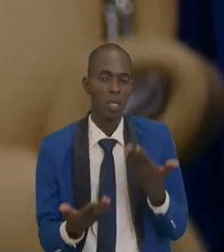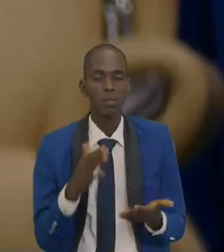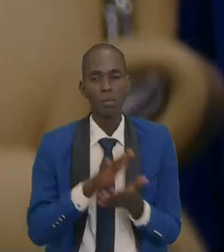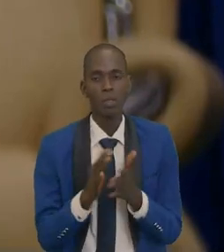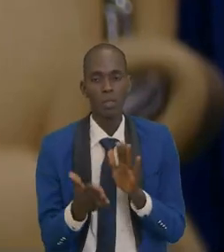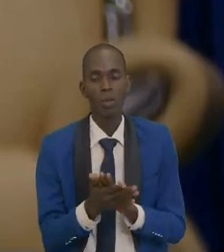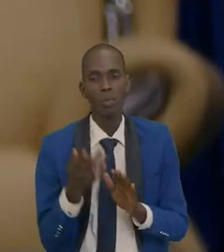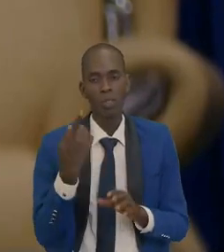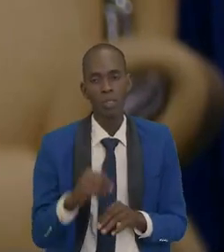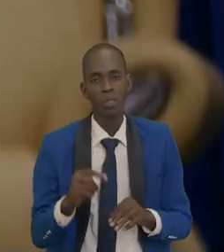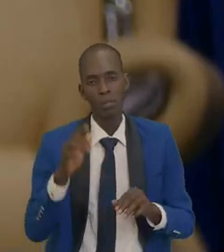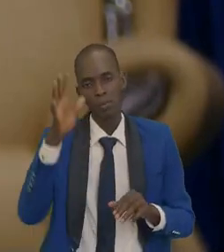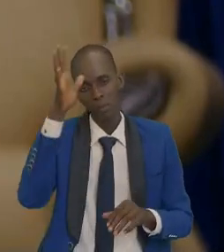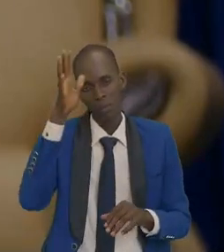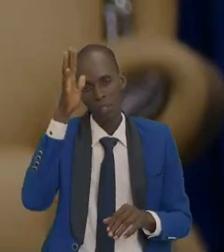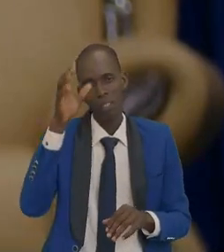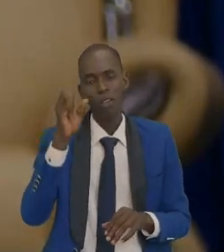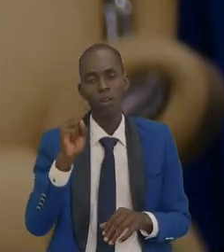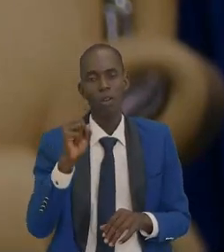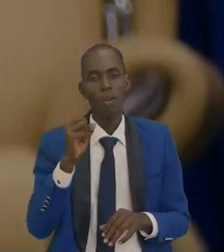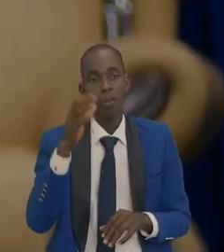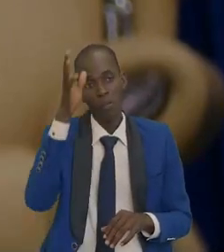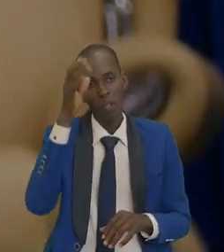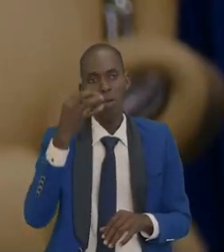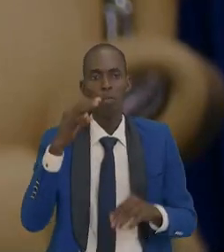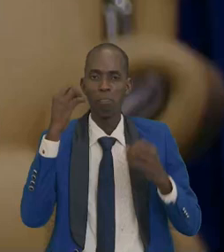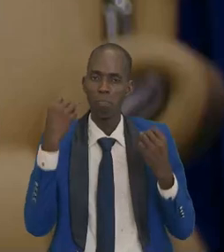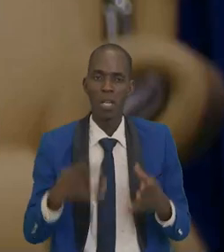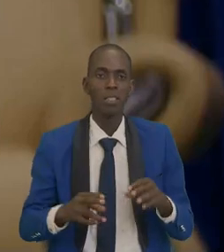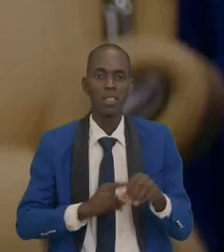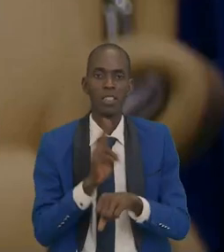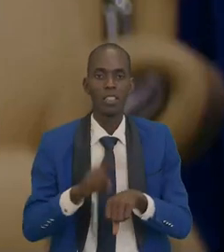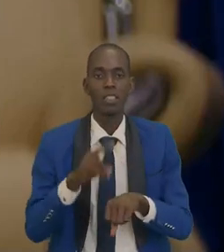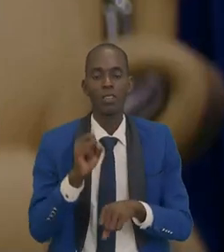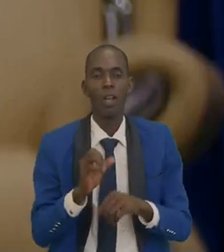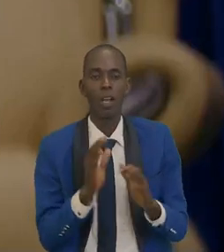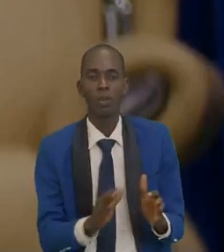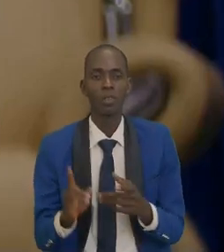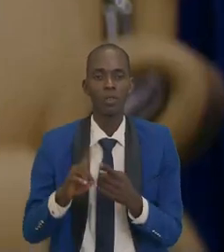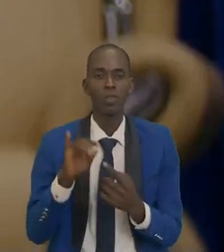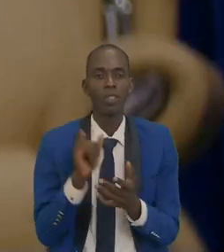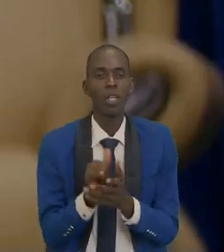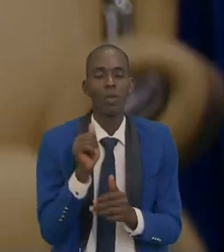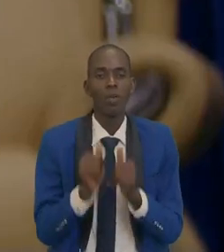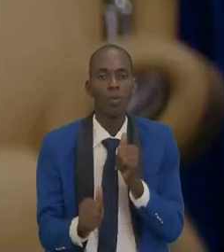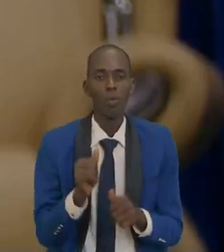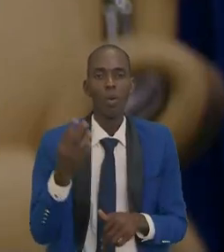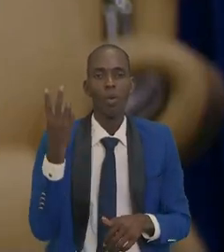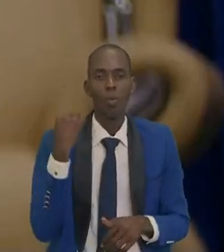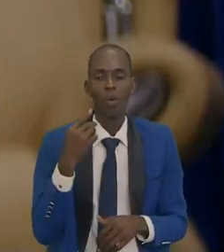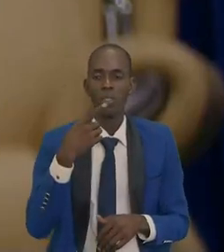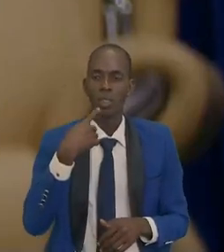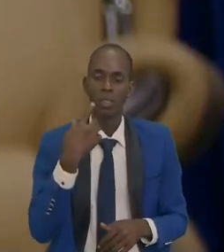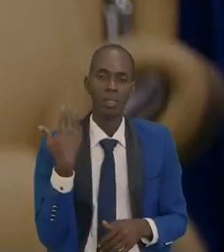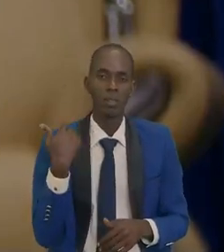Un seul qui devint père d'un grand nombre de nations, selon ce qui lui avait été dit.